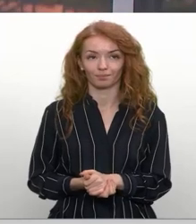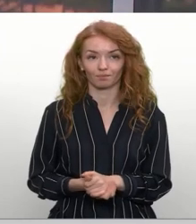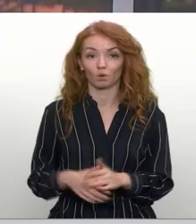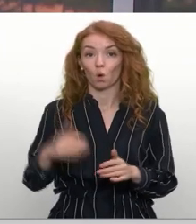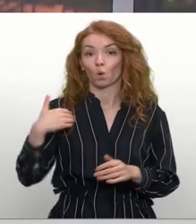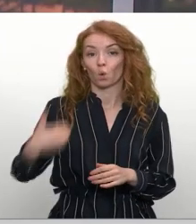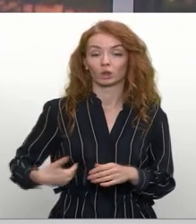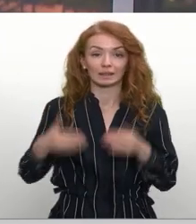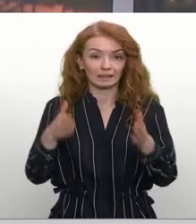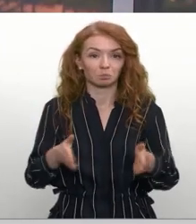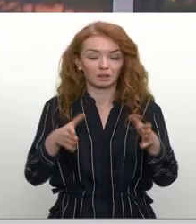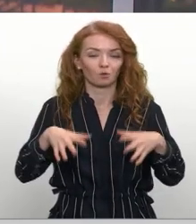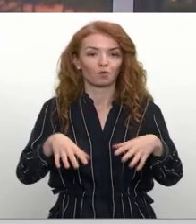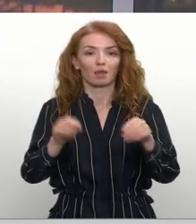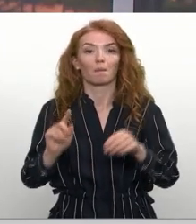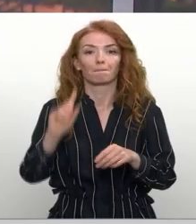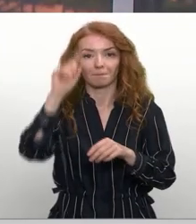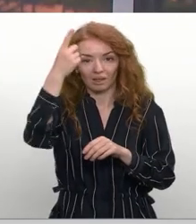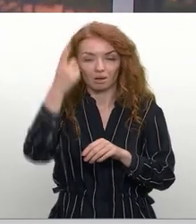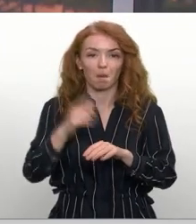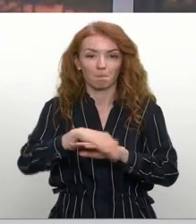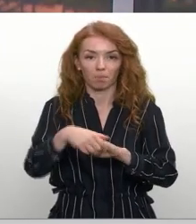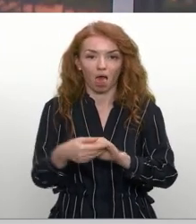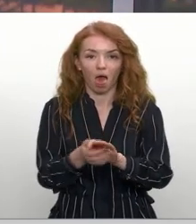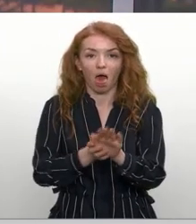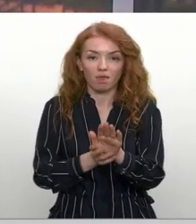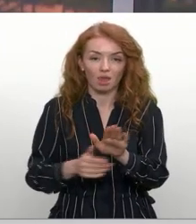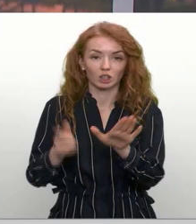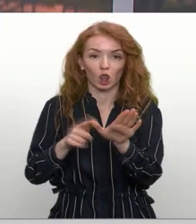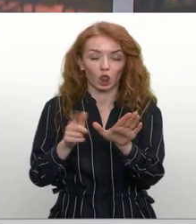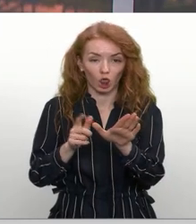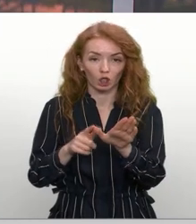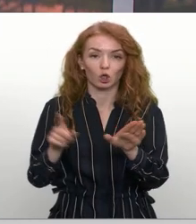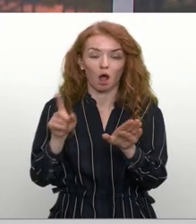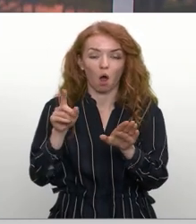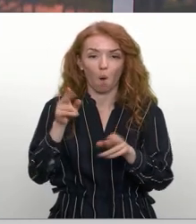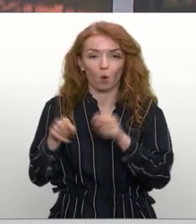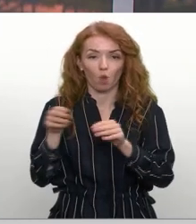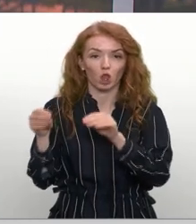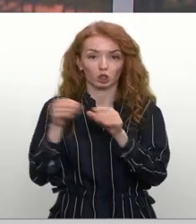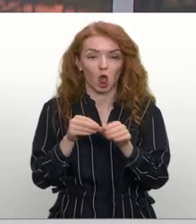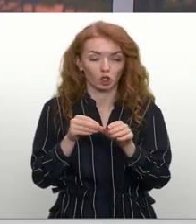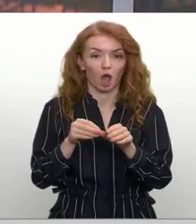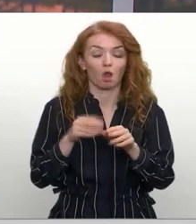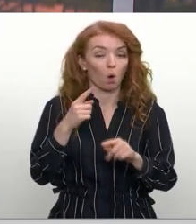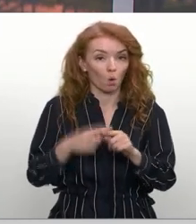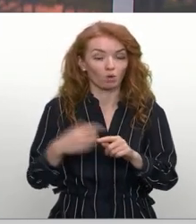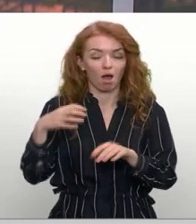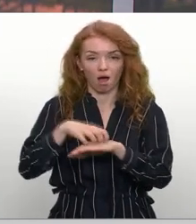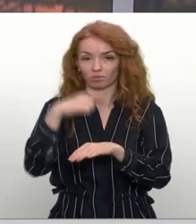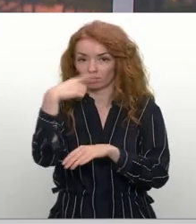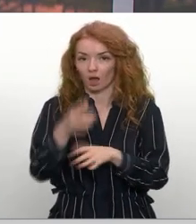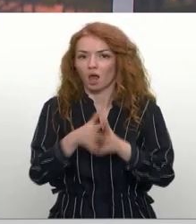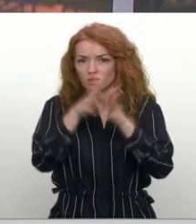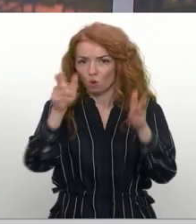Kuldīgas slimnīcā veikta pirmā pēdas īkšķa un plēznas kaula locītavas endoprotezēšanas operācija. Ārsti saka, ir daudz